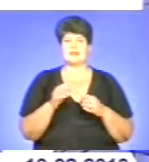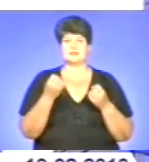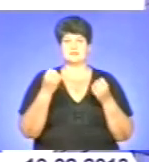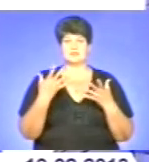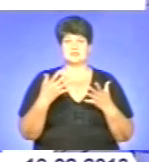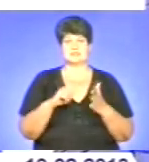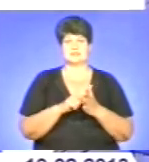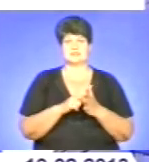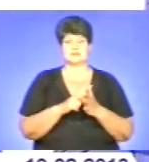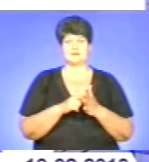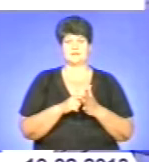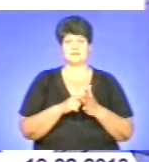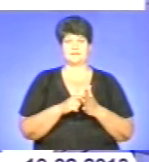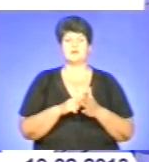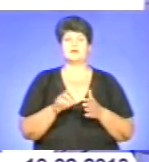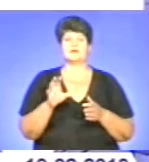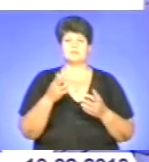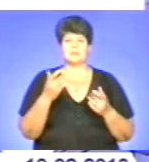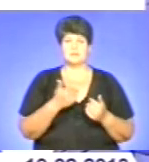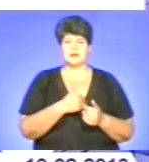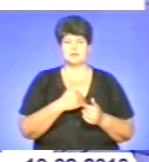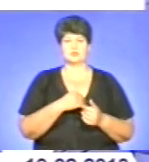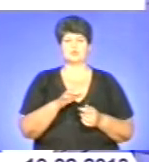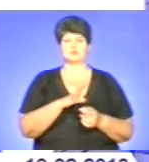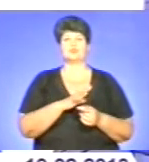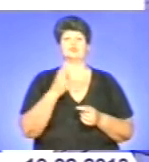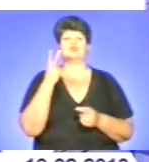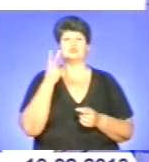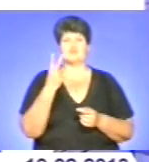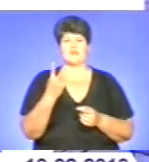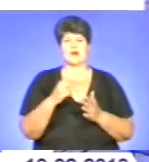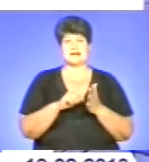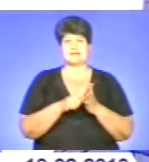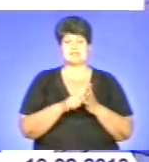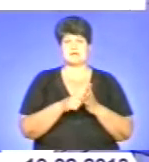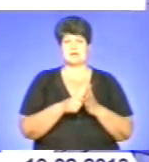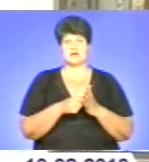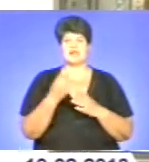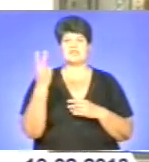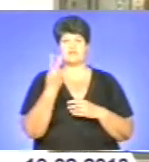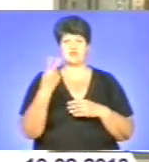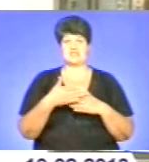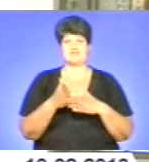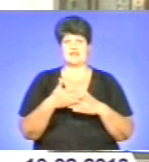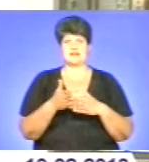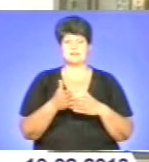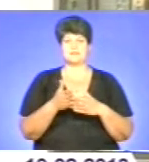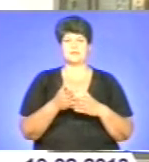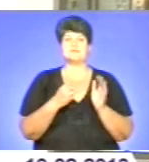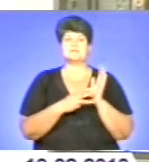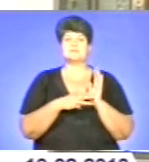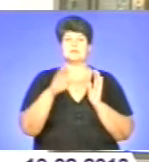замки бажано звичайно щоб було два замка і двойні двері 80%